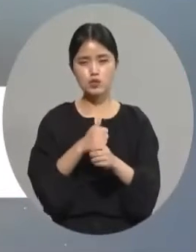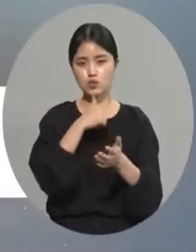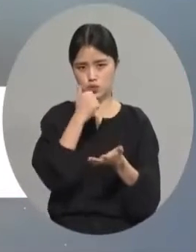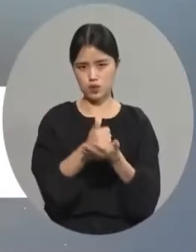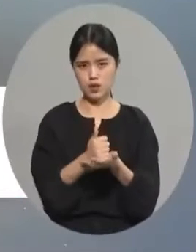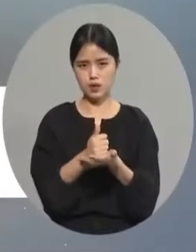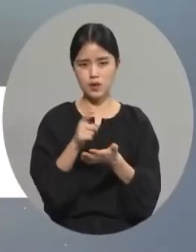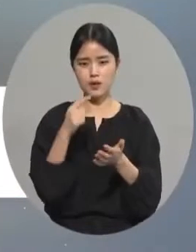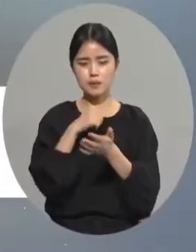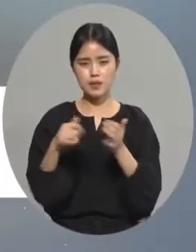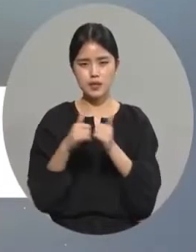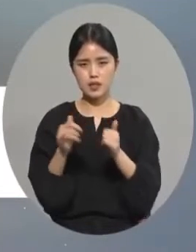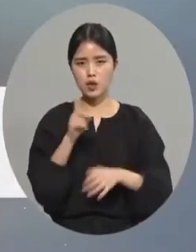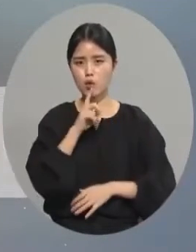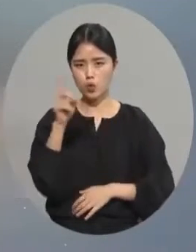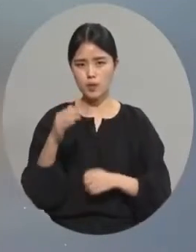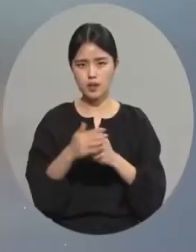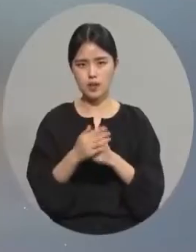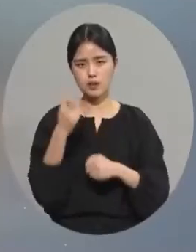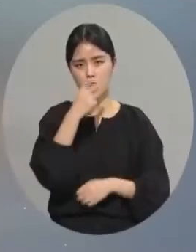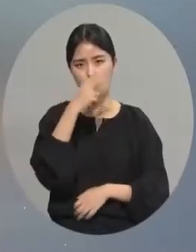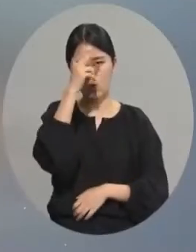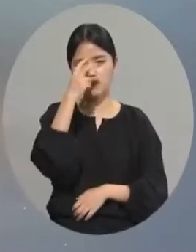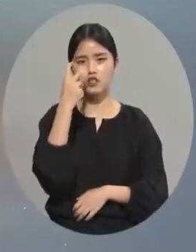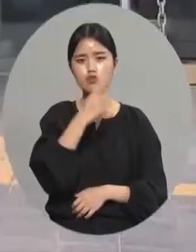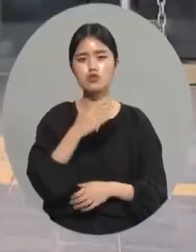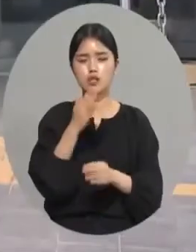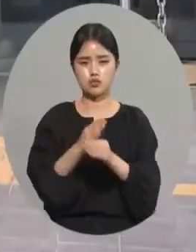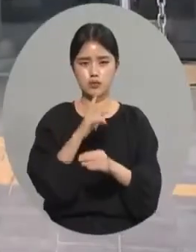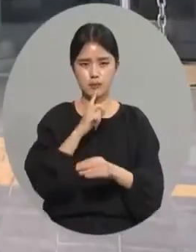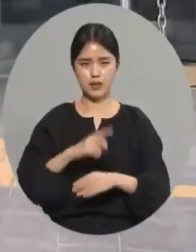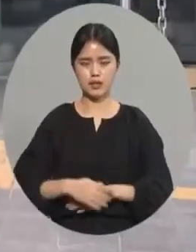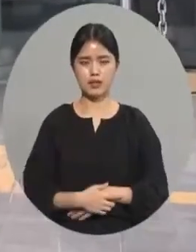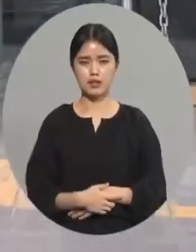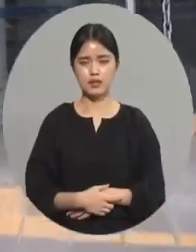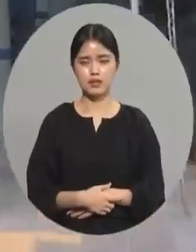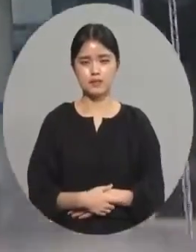피의자의 고발로 검찰 수사를 받은 것으로 알려졌습니다